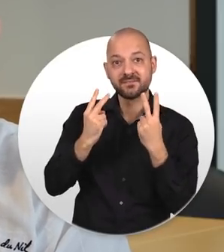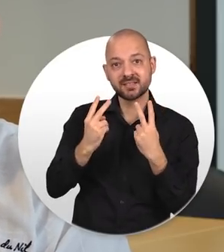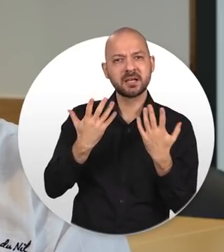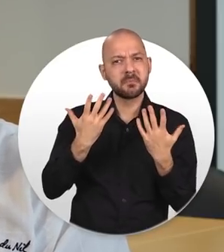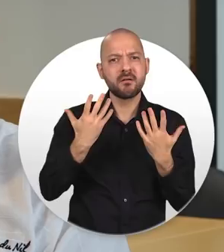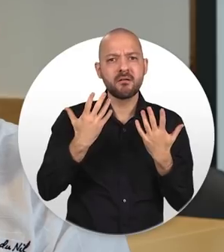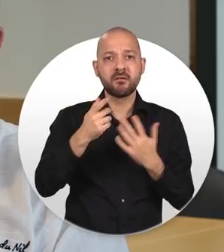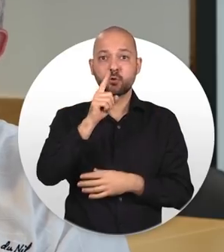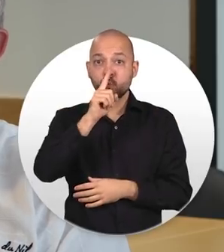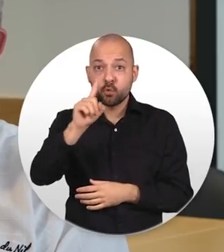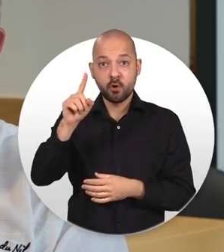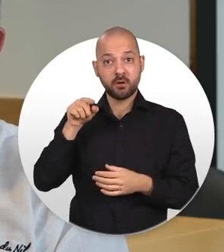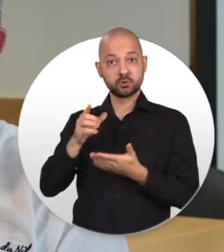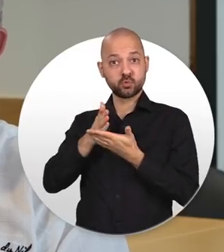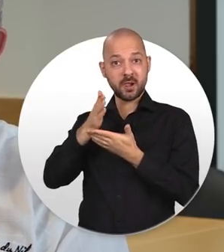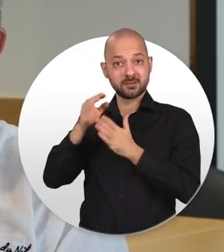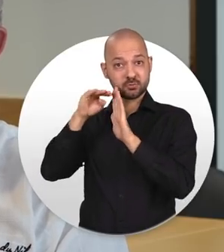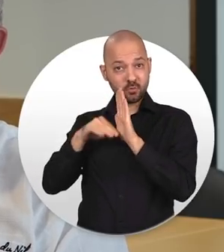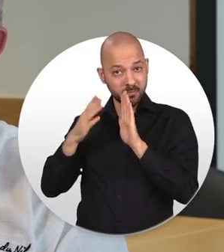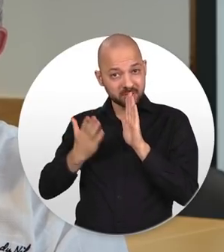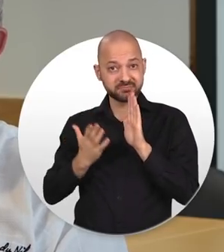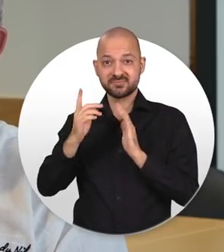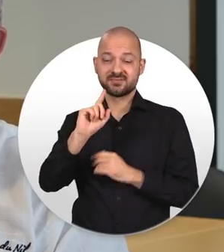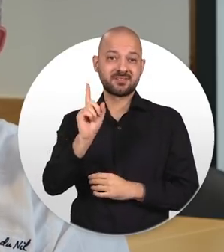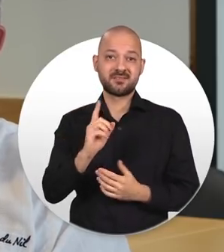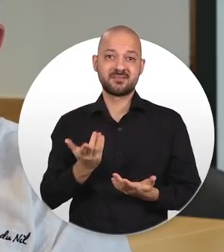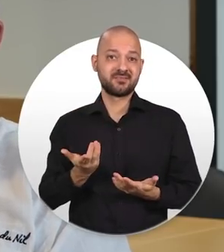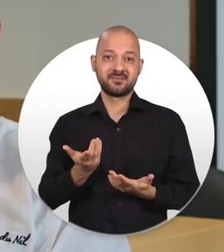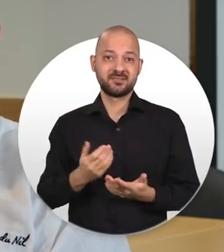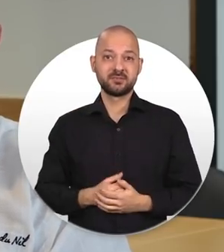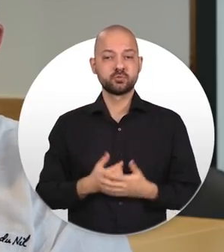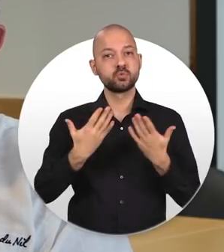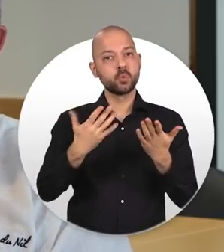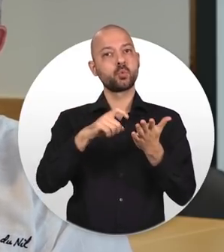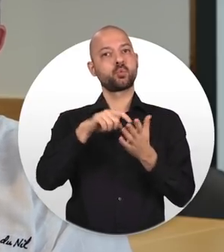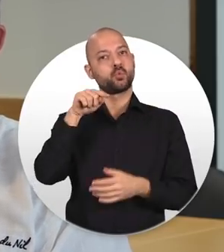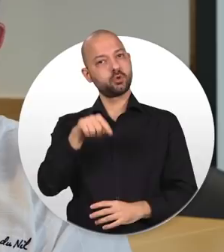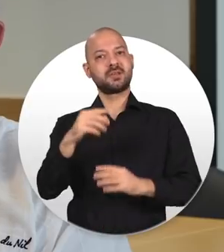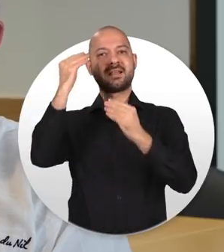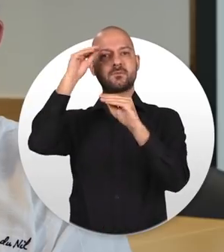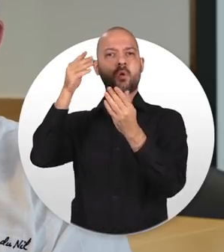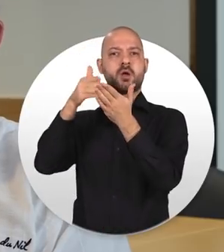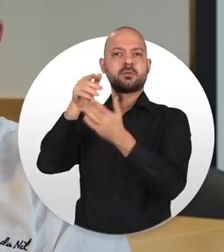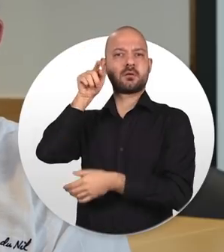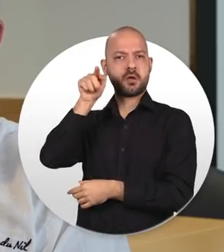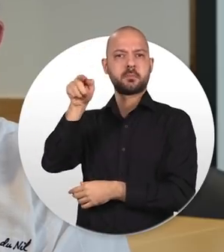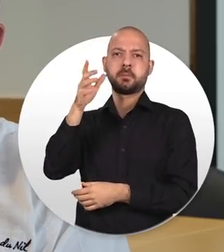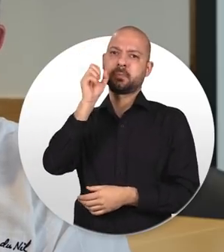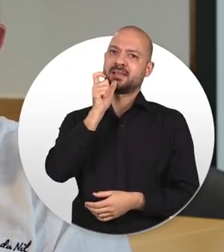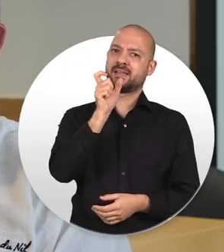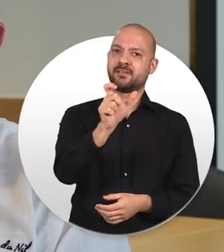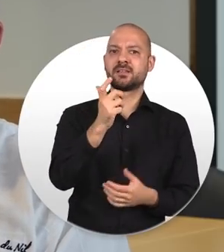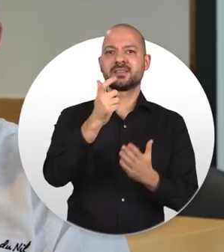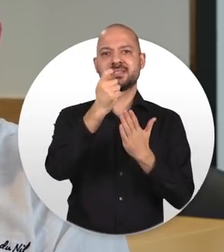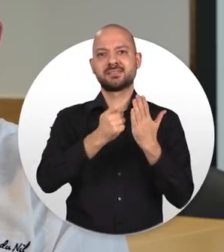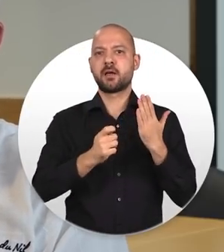Sachen, die nur nicht allein mit Accessibilitätsnormen können garantiert gehen. Aus dem Grund hat sich bei InfoHandicap der Begriff Design